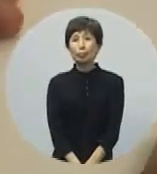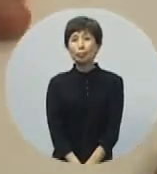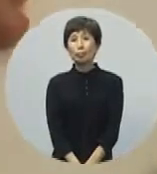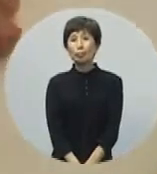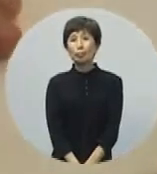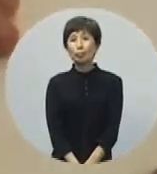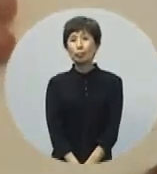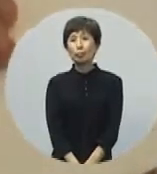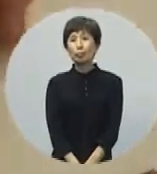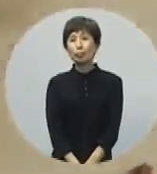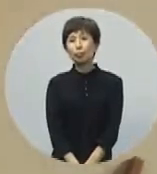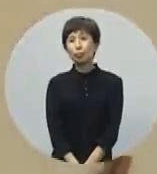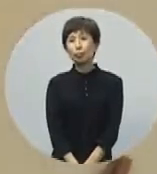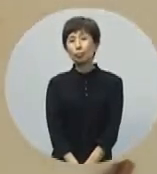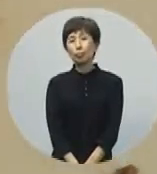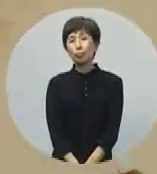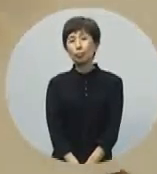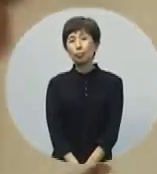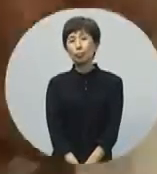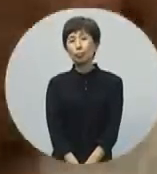後